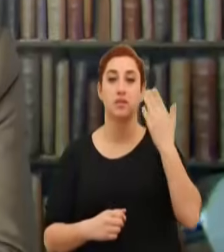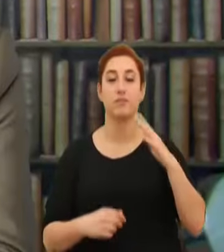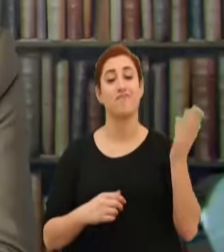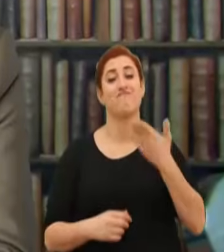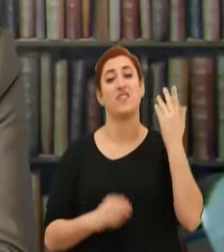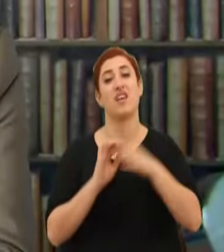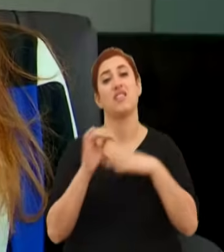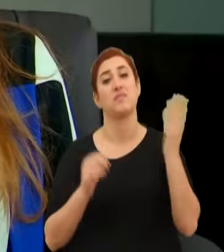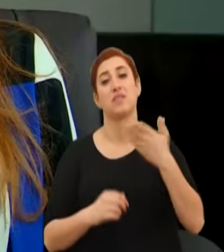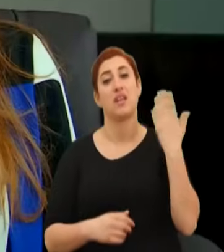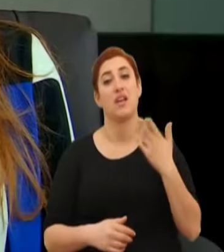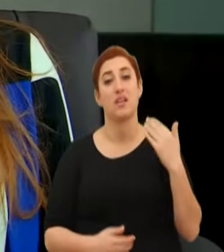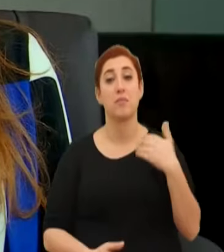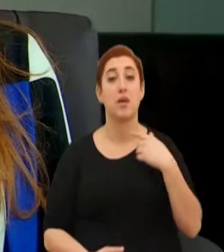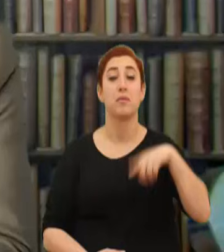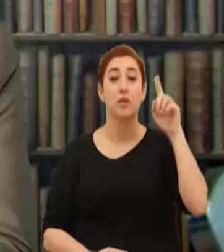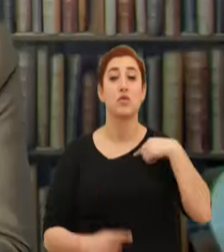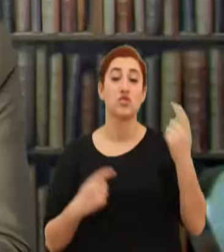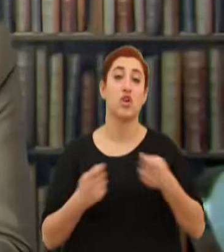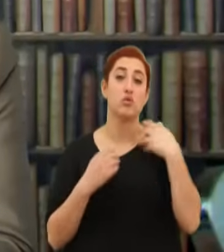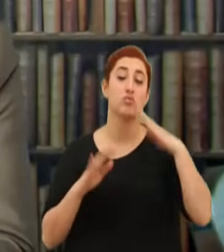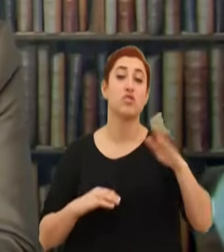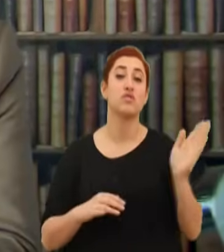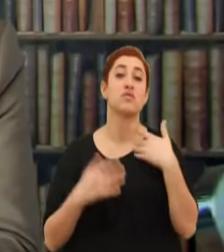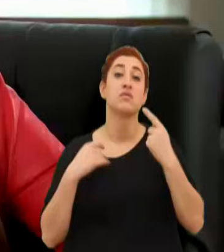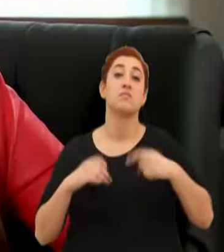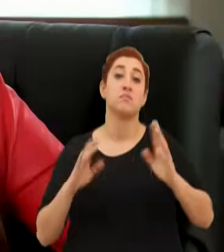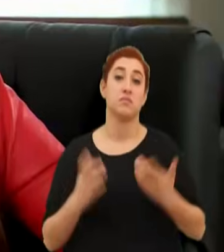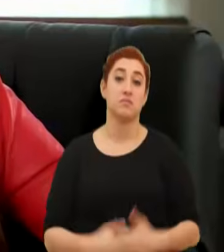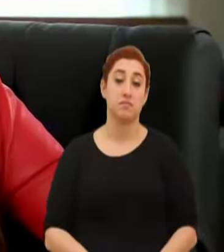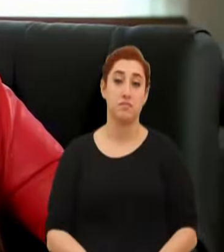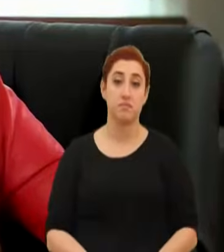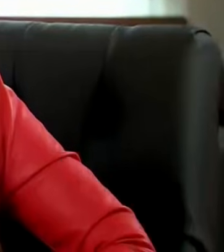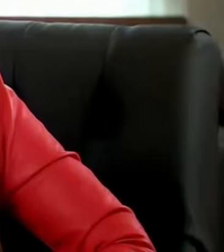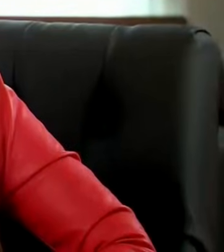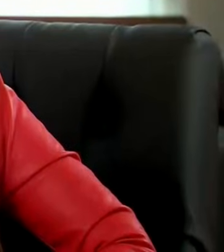Nerede hayatım, nerede? Ben bütün gün çalışıyorum, buradan çıkamam ben.